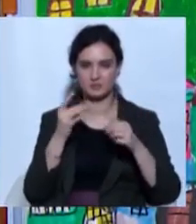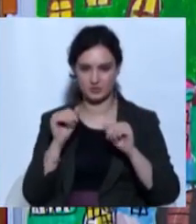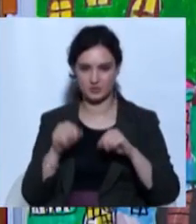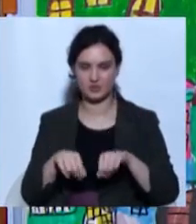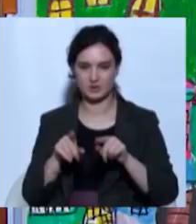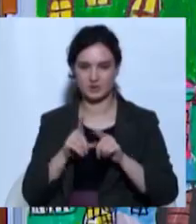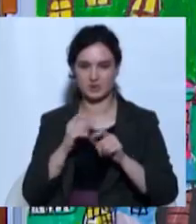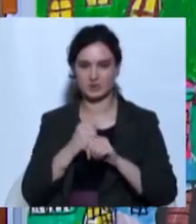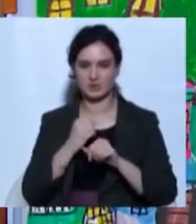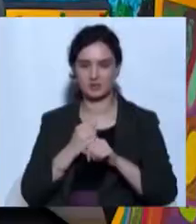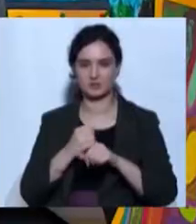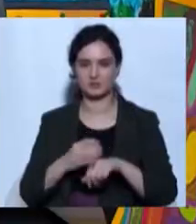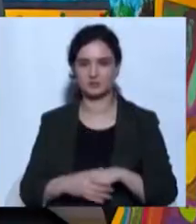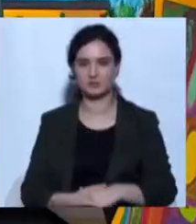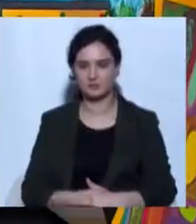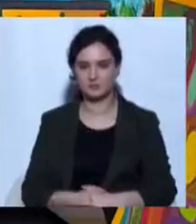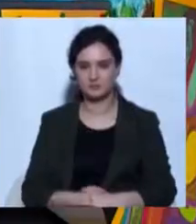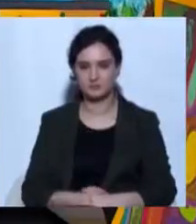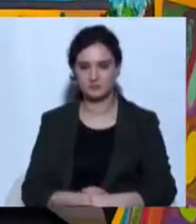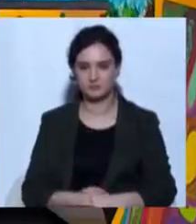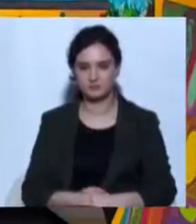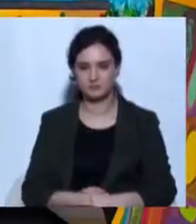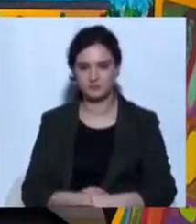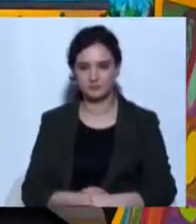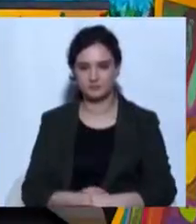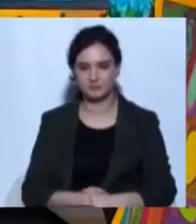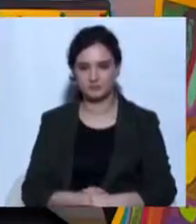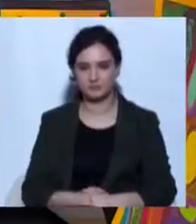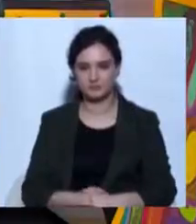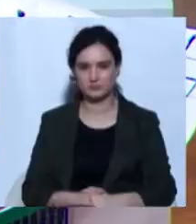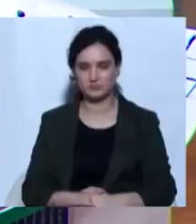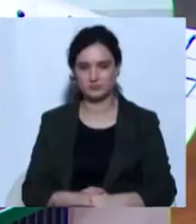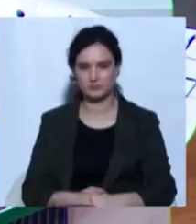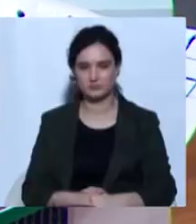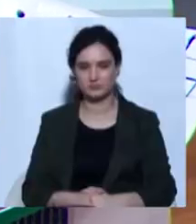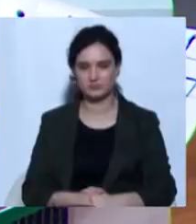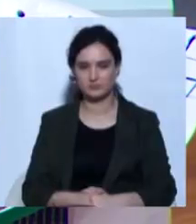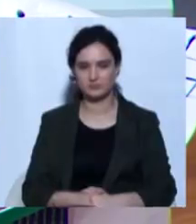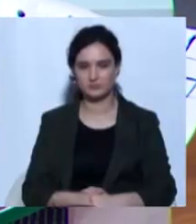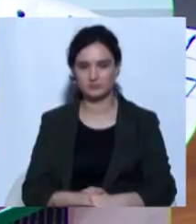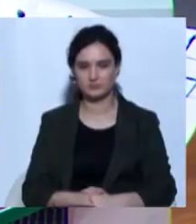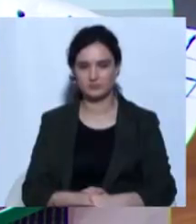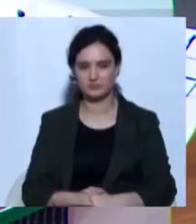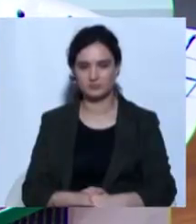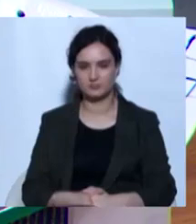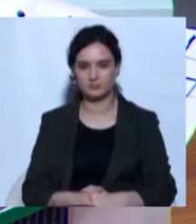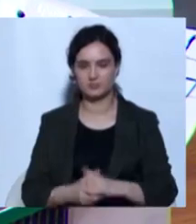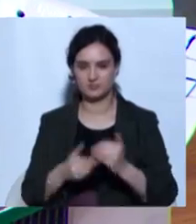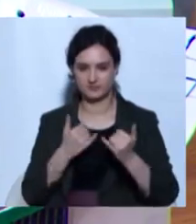ესეც შეგიძლიათ. ახლა აი ესე კიდე ყვითელი.